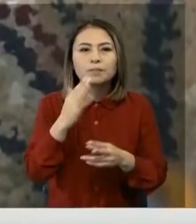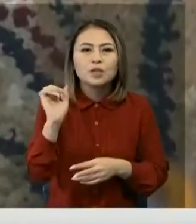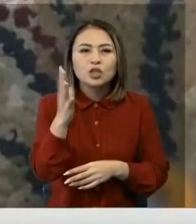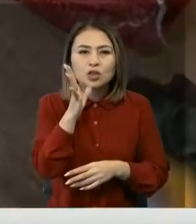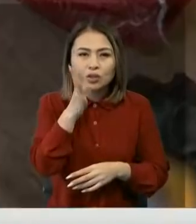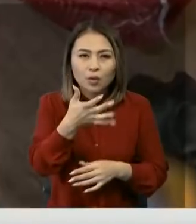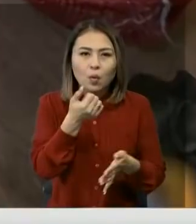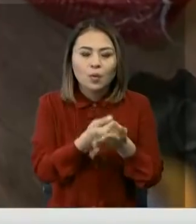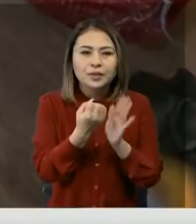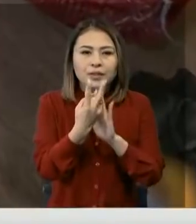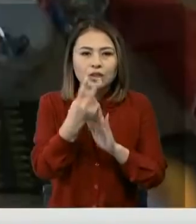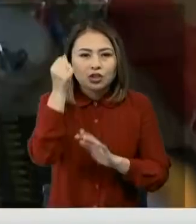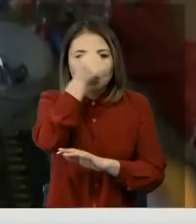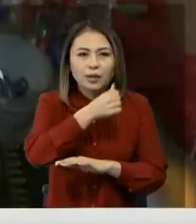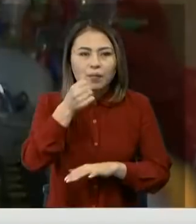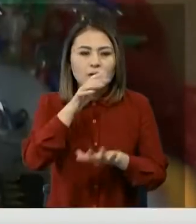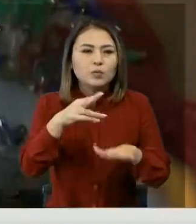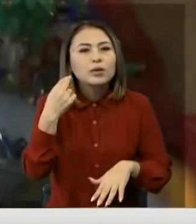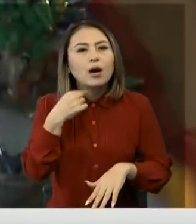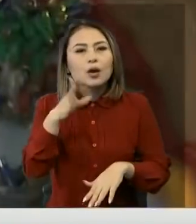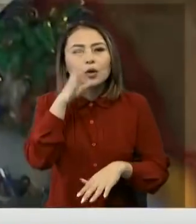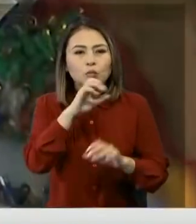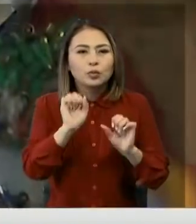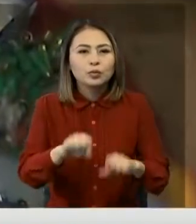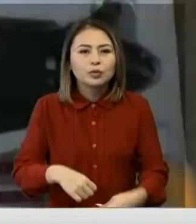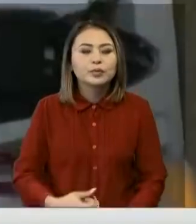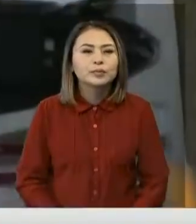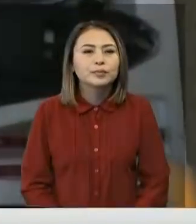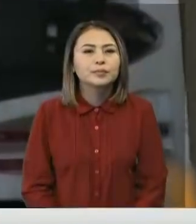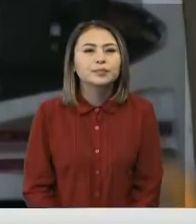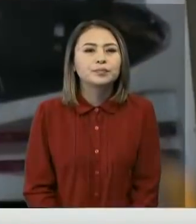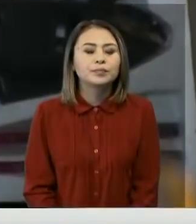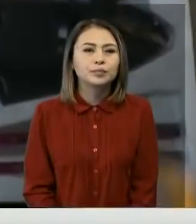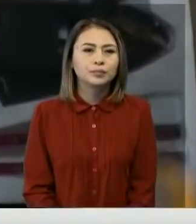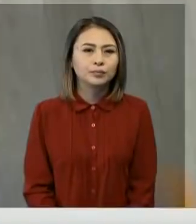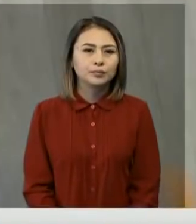олар 5 жылдан 12 жылға дейінгі бас бостандығынан айырылуы мүмкін.